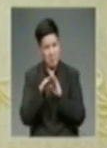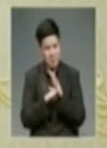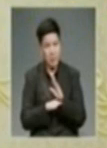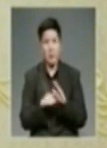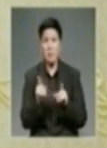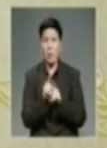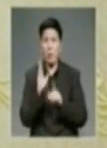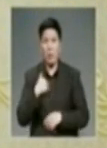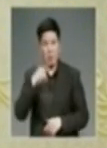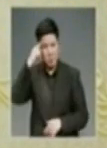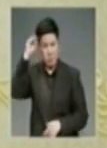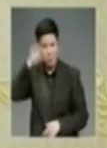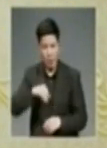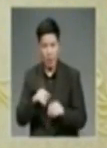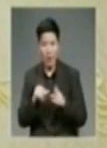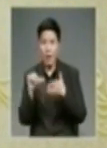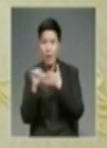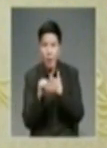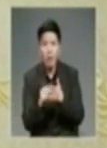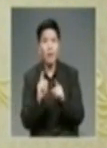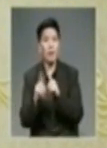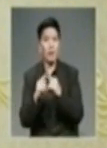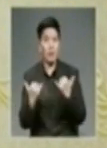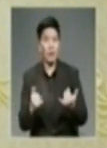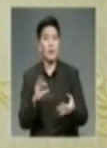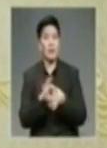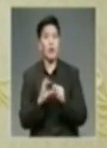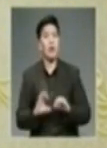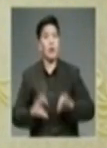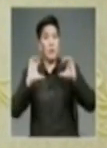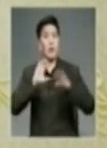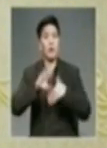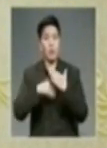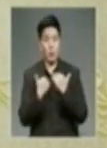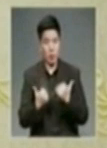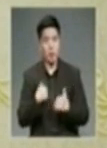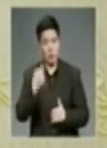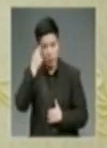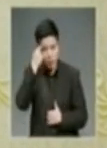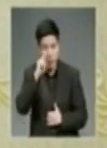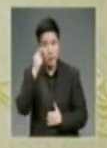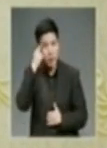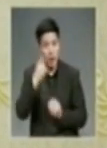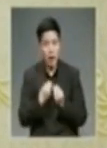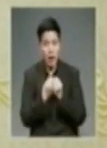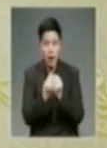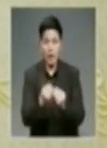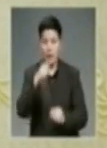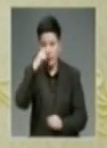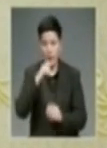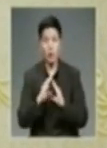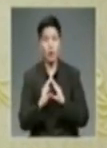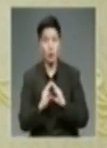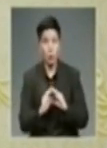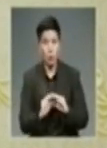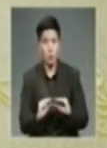นข้อเท็จจริงนะซึ่งรัฐบาลใดก็ตามทุกรัฐบาลต้องล้วนต้องพยายามทำให้เมืองสงบเรียบร้อย